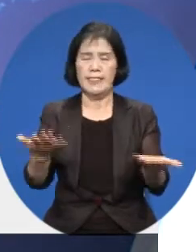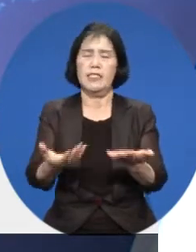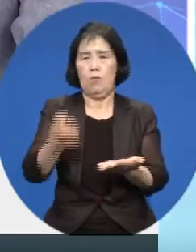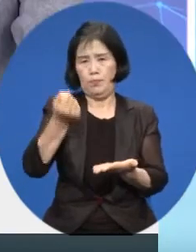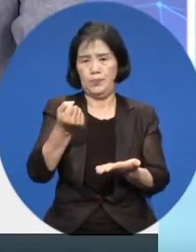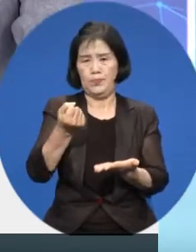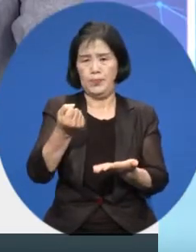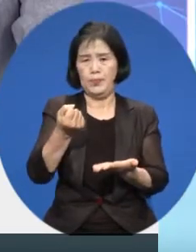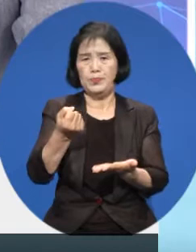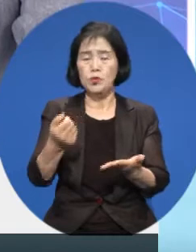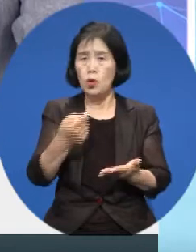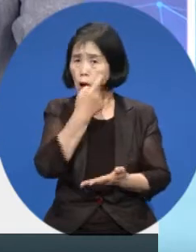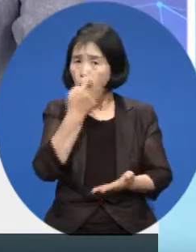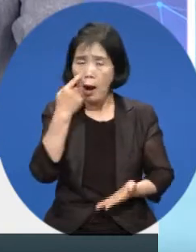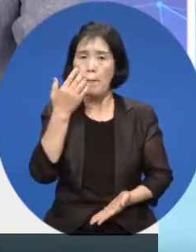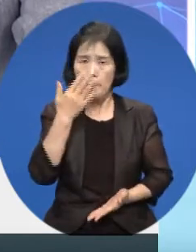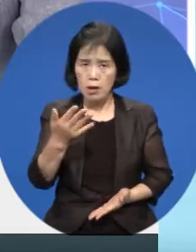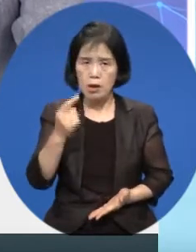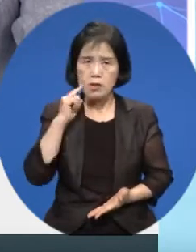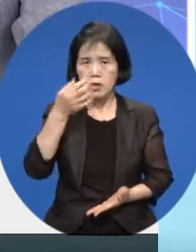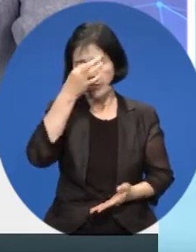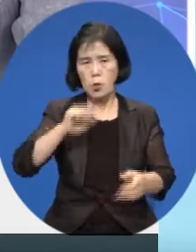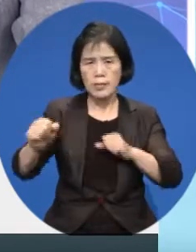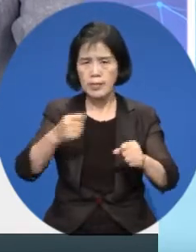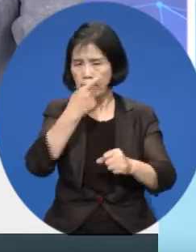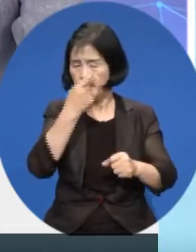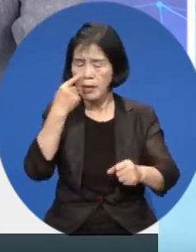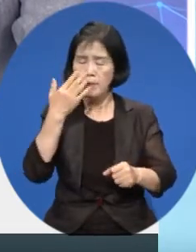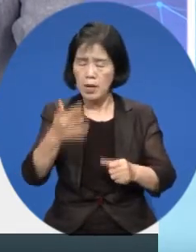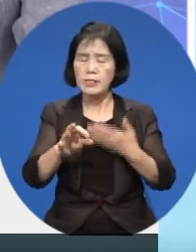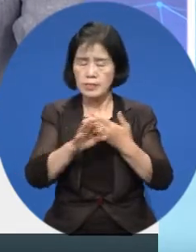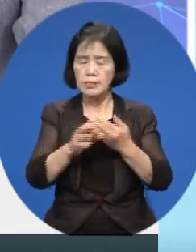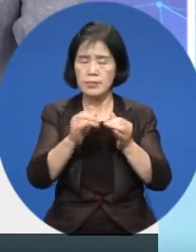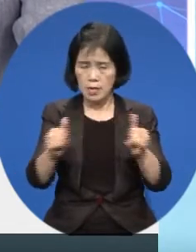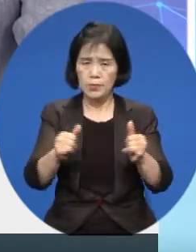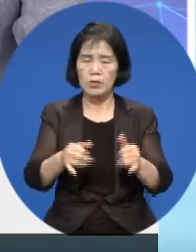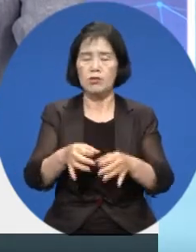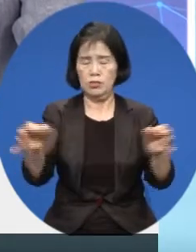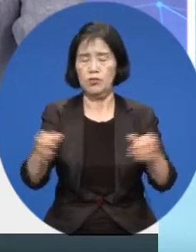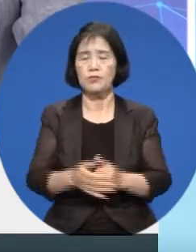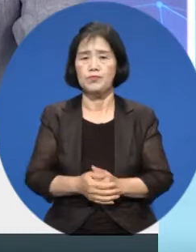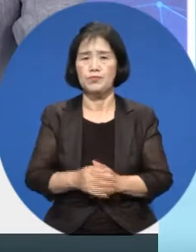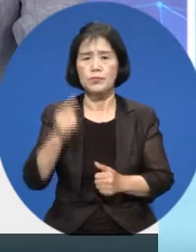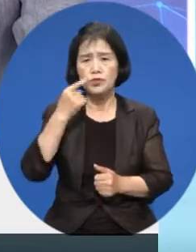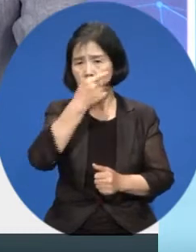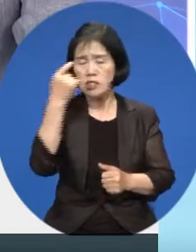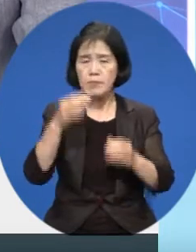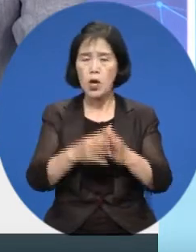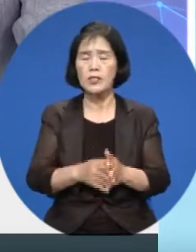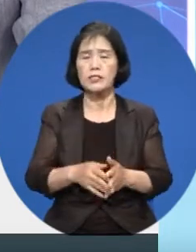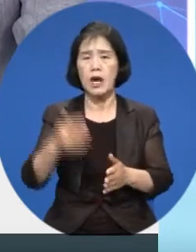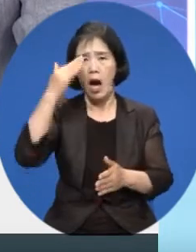있음을 증명 가능한 예술인 활동 증명이 가능한 예수 인들에게 지급합니다 예술활동 증명은 한국 예술인 복지재단